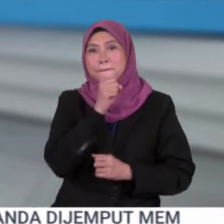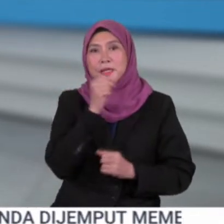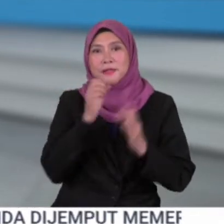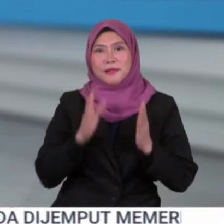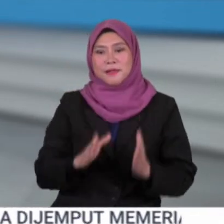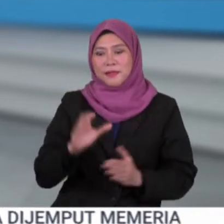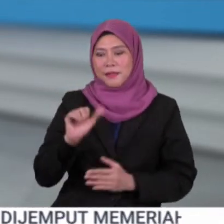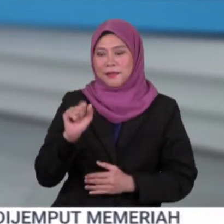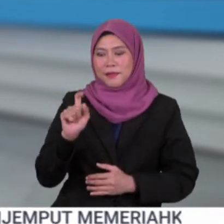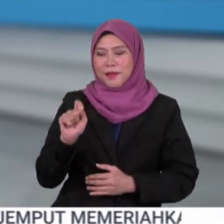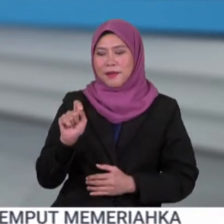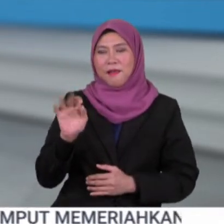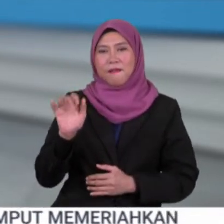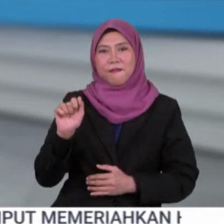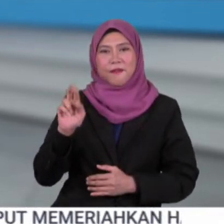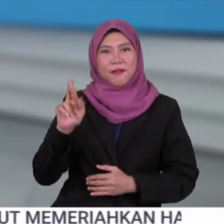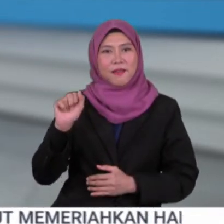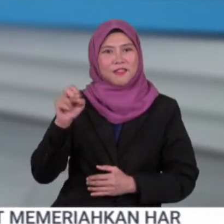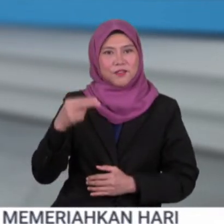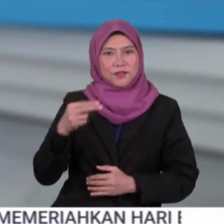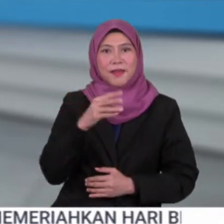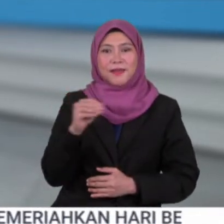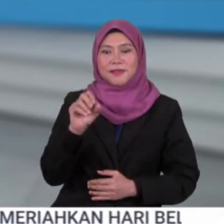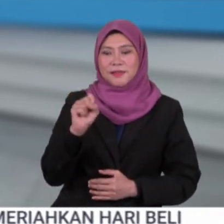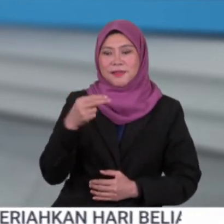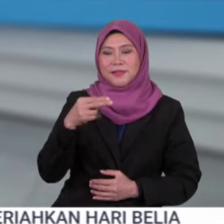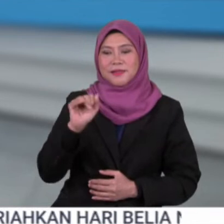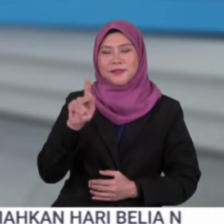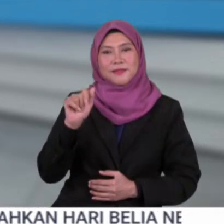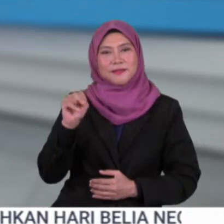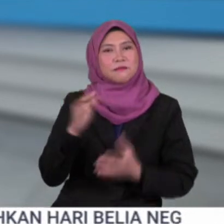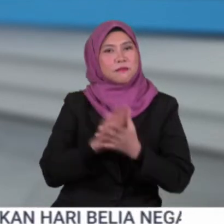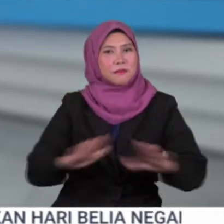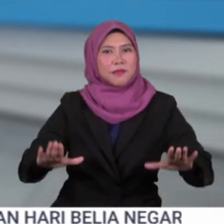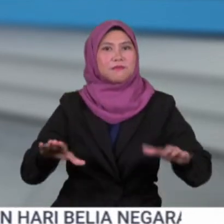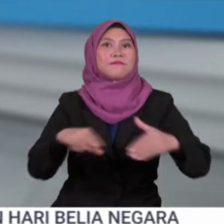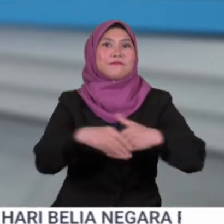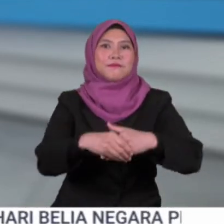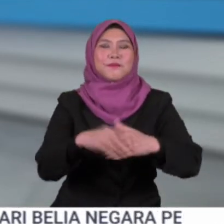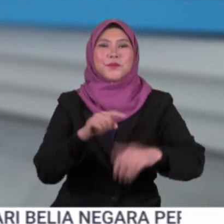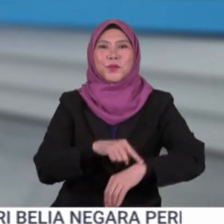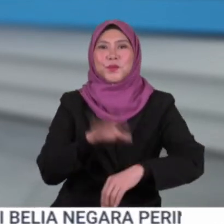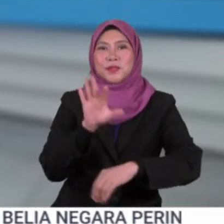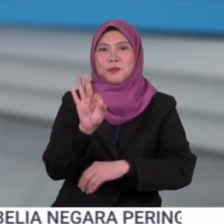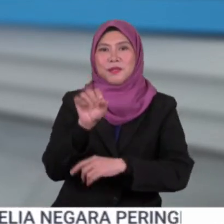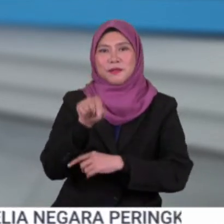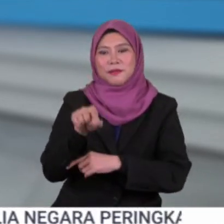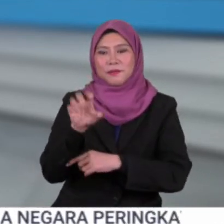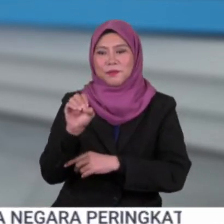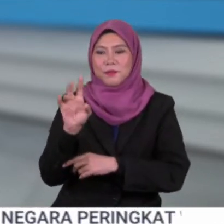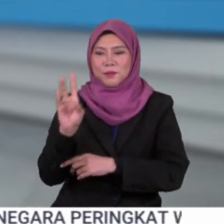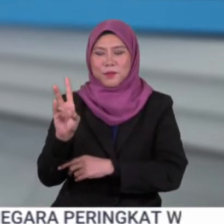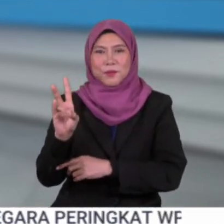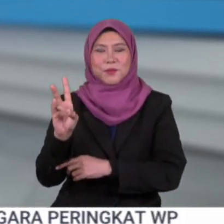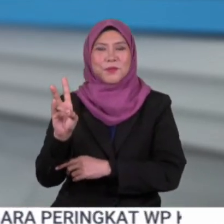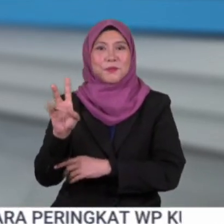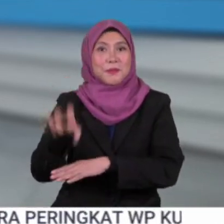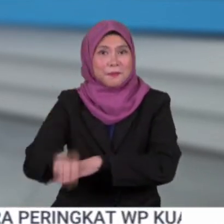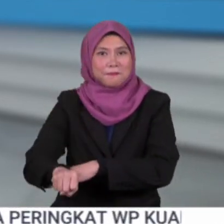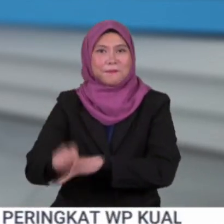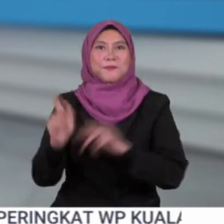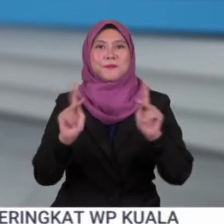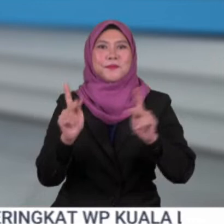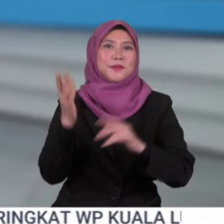rap Kat Farish dan pelakon Shikin Mak Embong selamat diijab kabulkan tepat pukul 9.07 minit malam Khamis lalu.